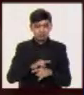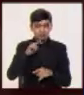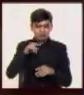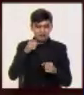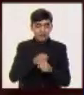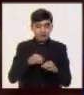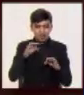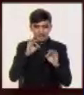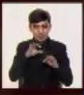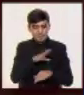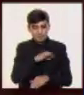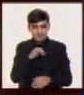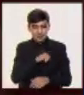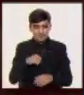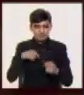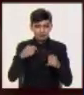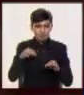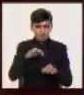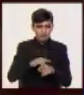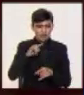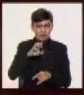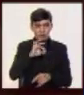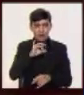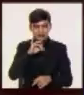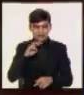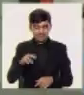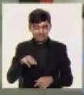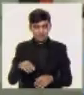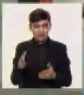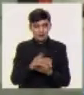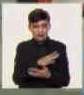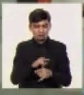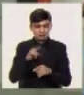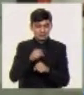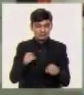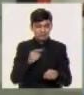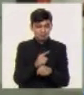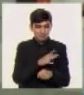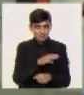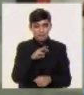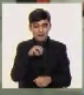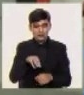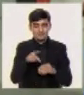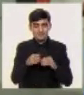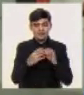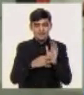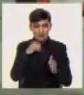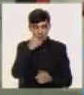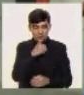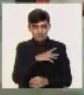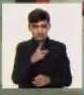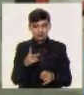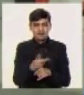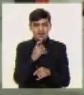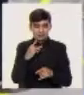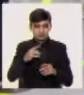лайнером работой. Самый продаваемый самолет Boeing был отстранен от полетов в марте 2019 года, после того, как в двух катастрофах за